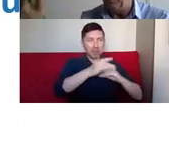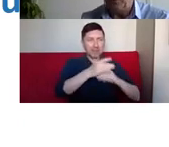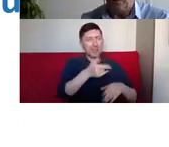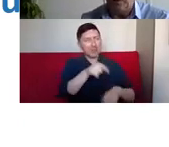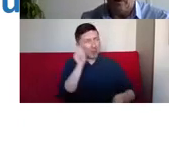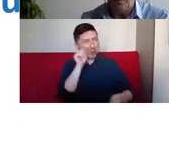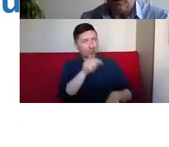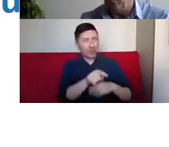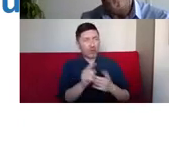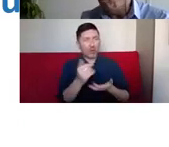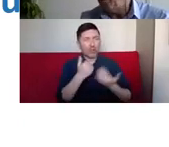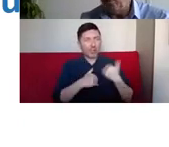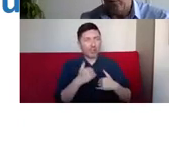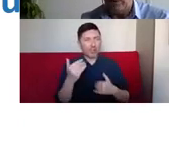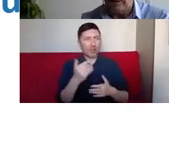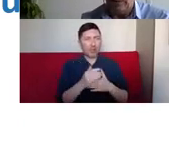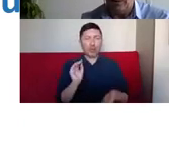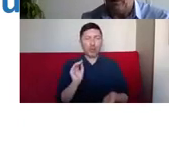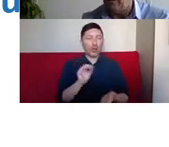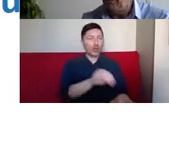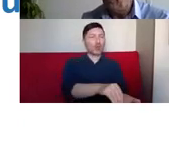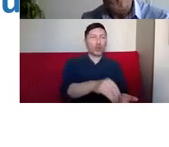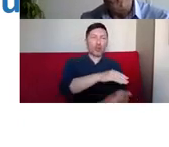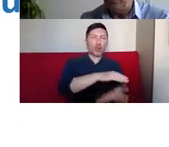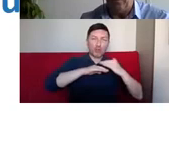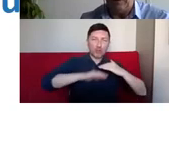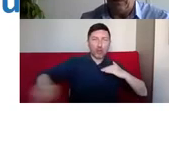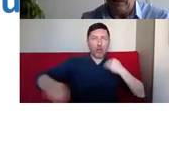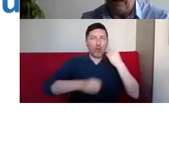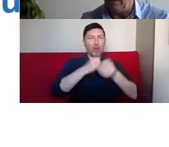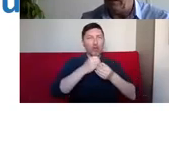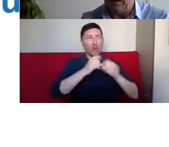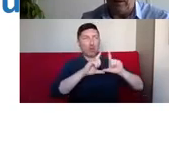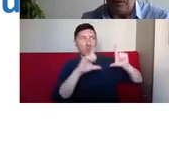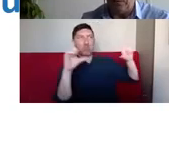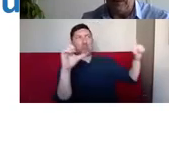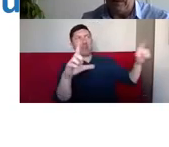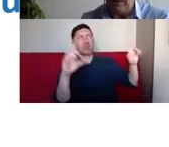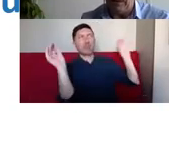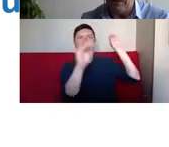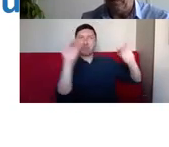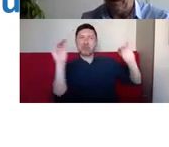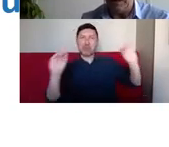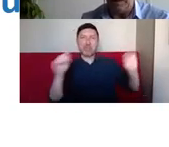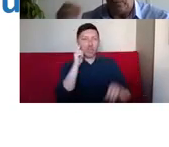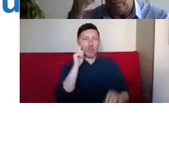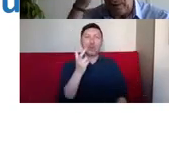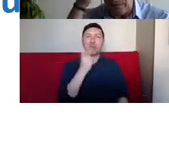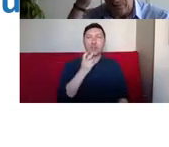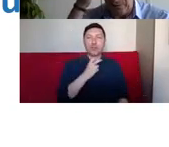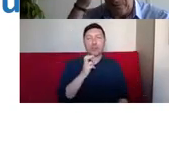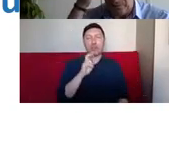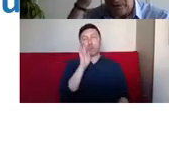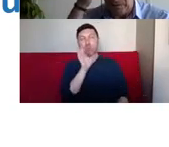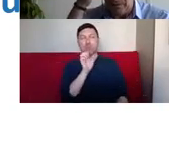le notait ou au sol ou sur des ardoises. Donc, tout ça pour interpeller le citoyen et lui parler de la semaine pour l'emploi, la